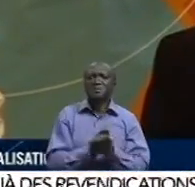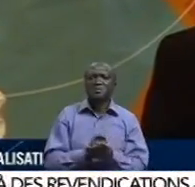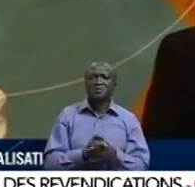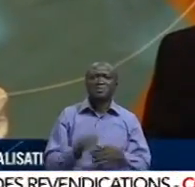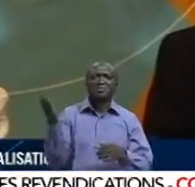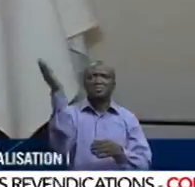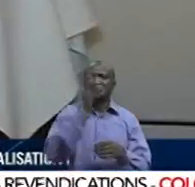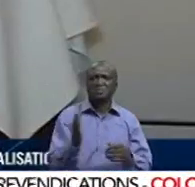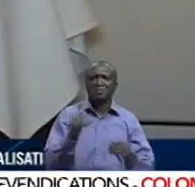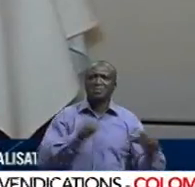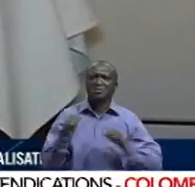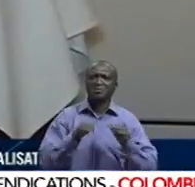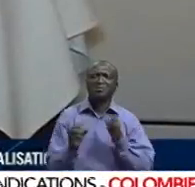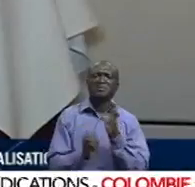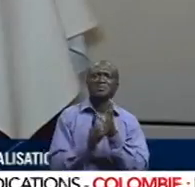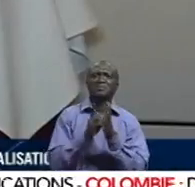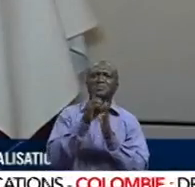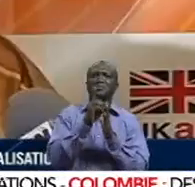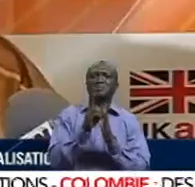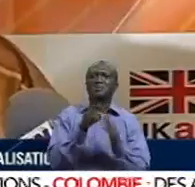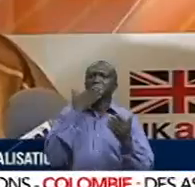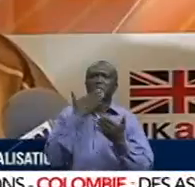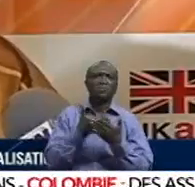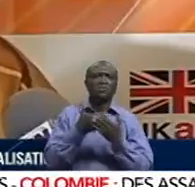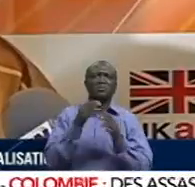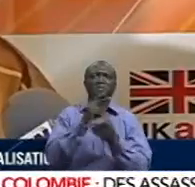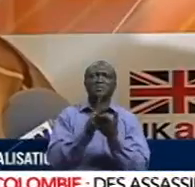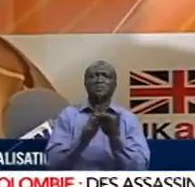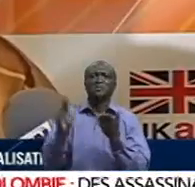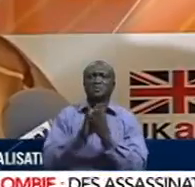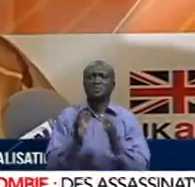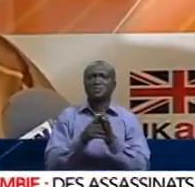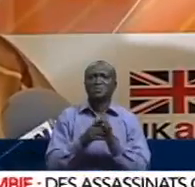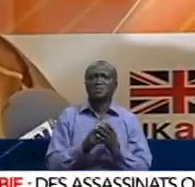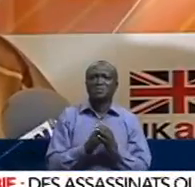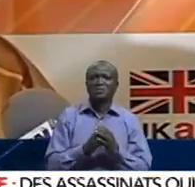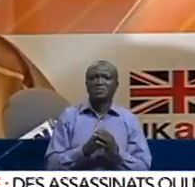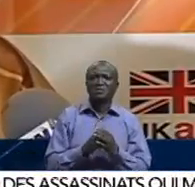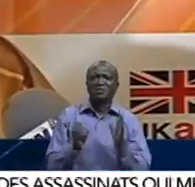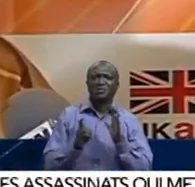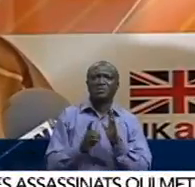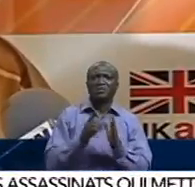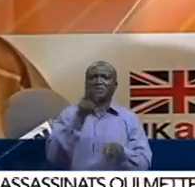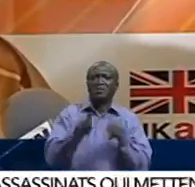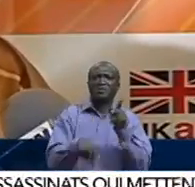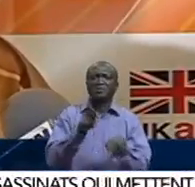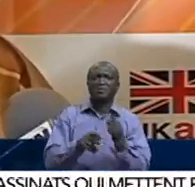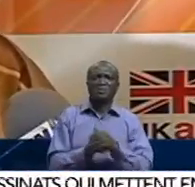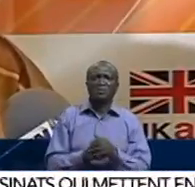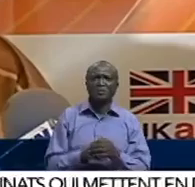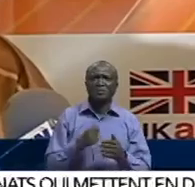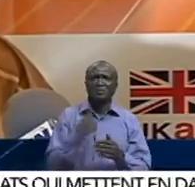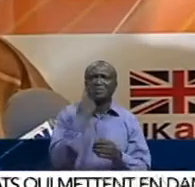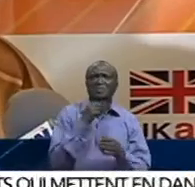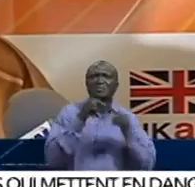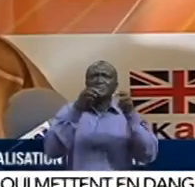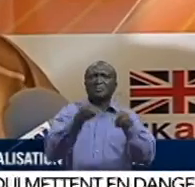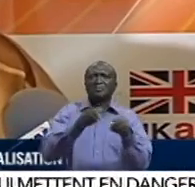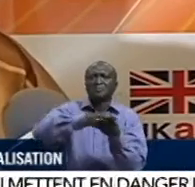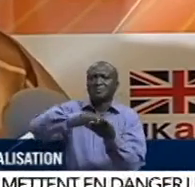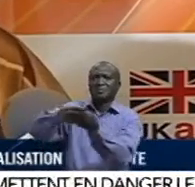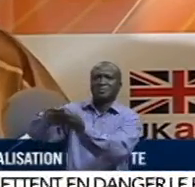de développement et c'est une bien une bonne partie de de de de la de la population qui est mis à